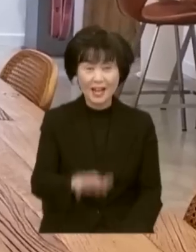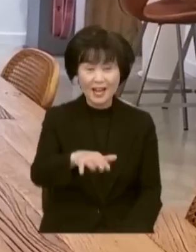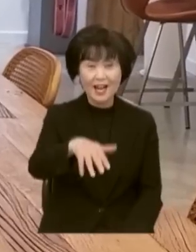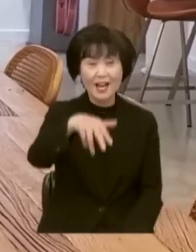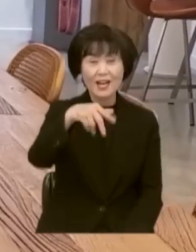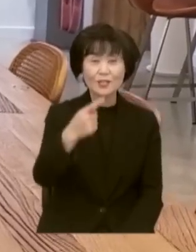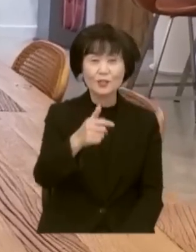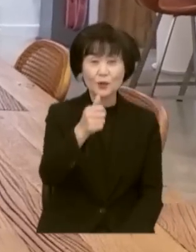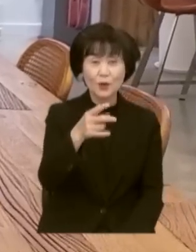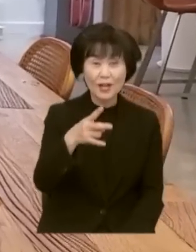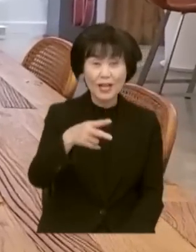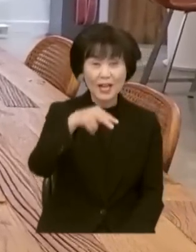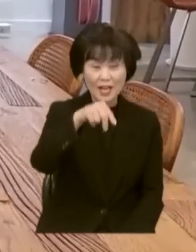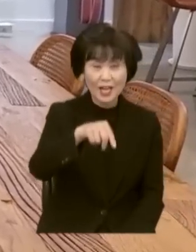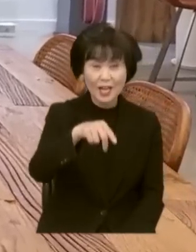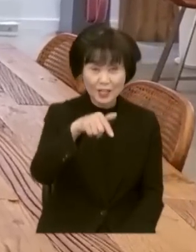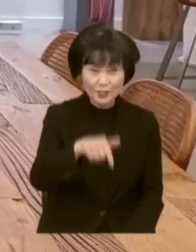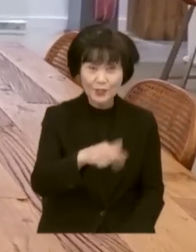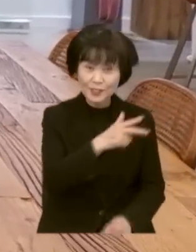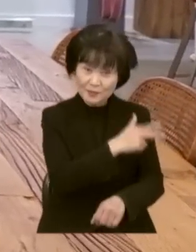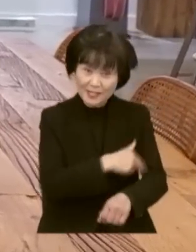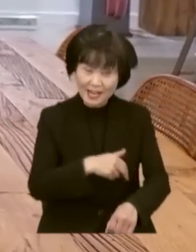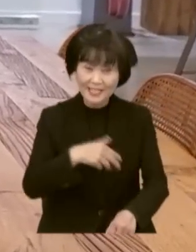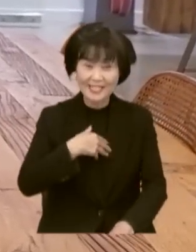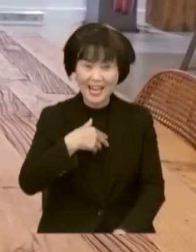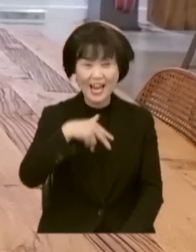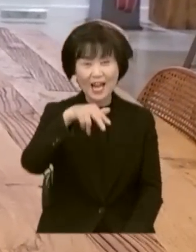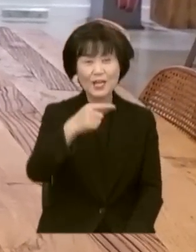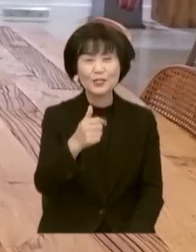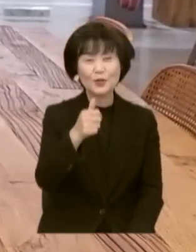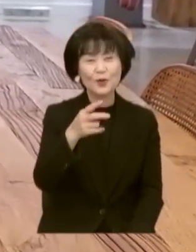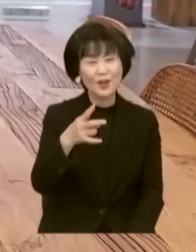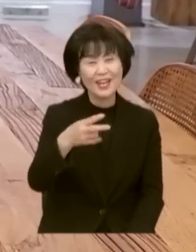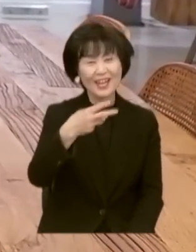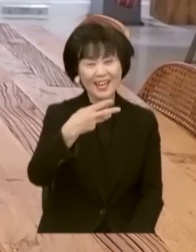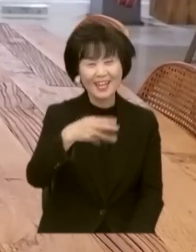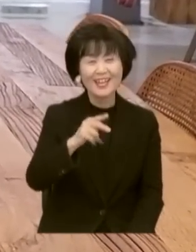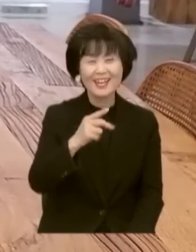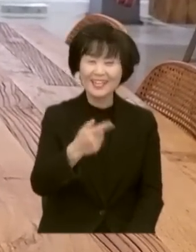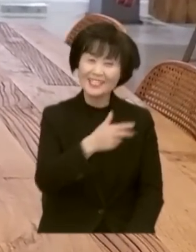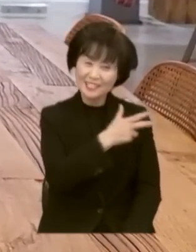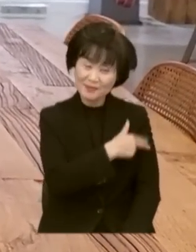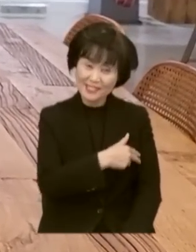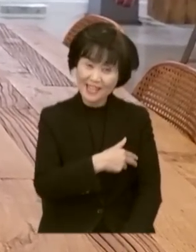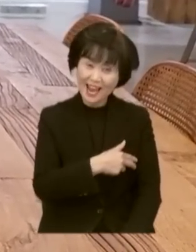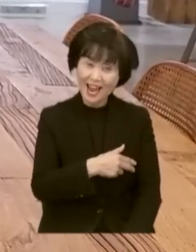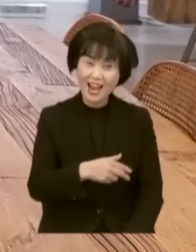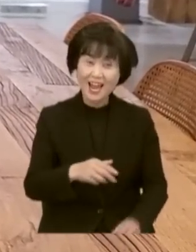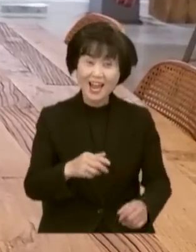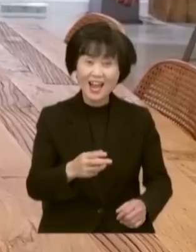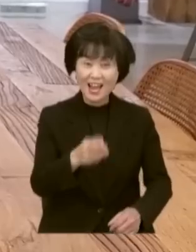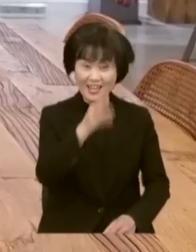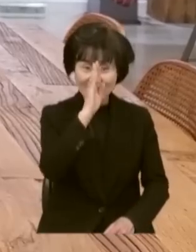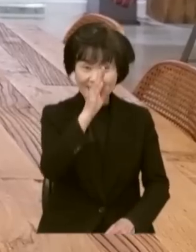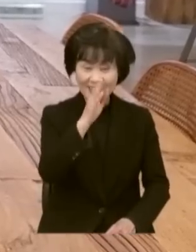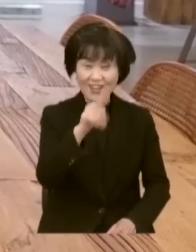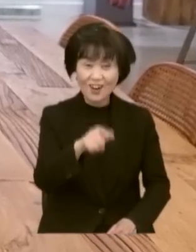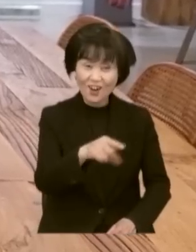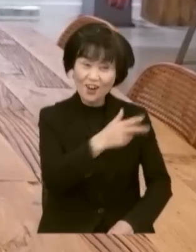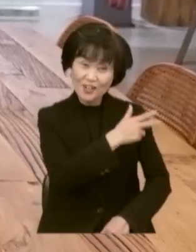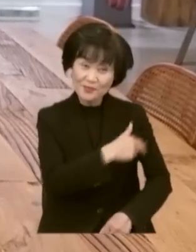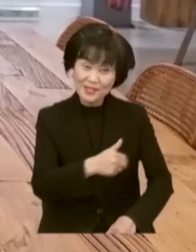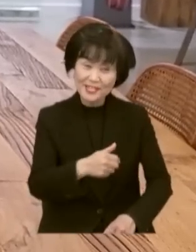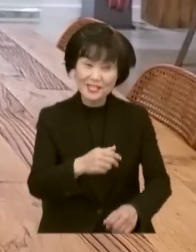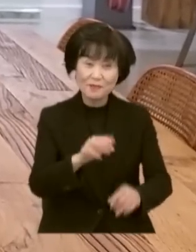아 조혜숙 집사님, 조혜련 집사입니다. 야 드디어 이렇게 또 내가 매일 기쁘게 조혜숙